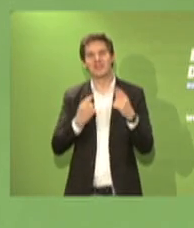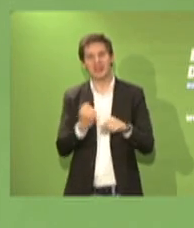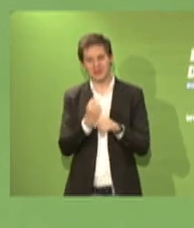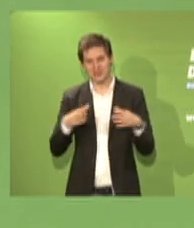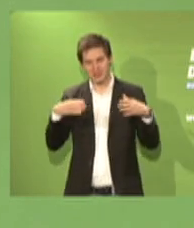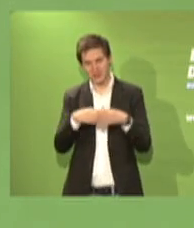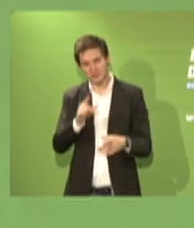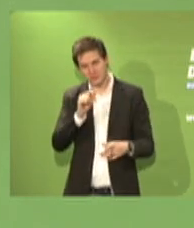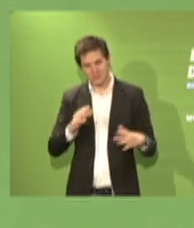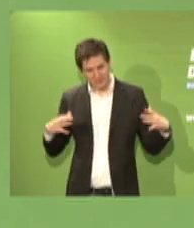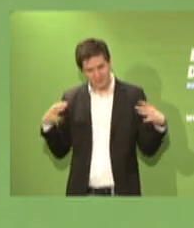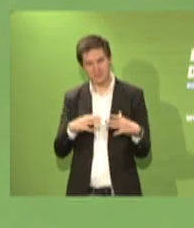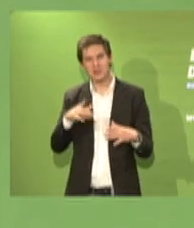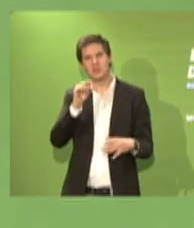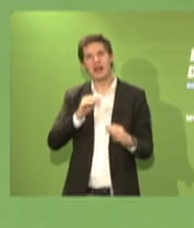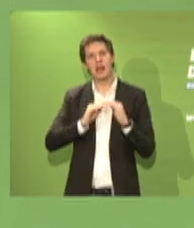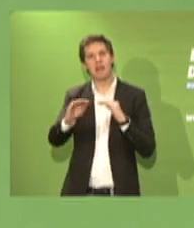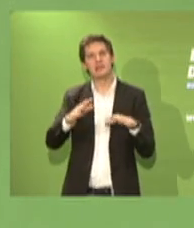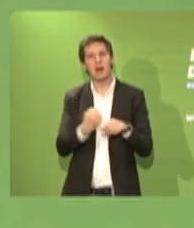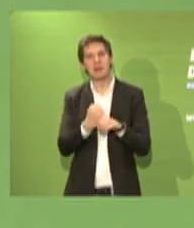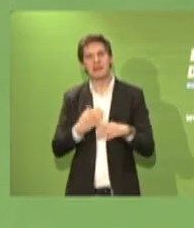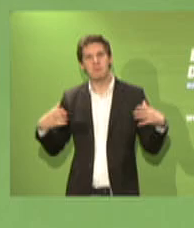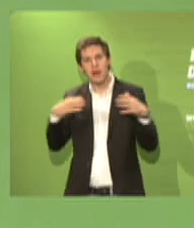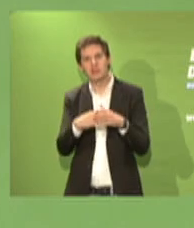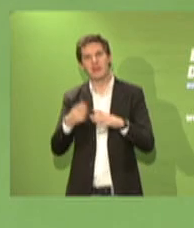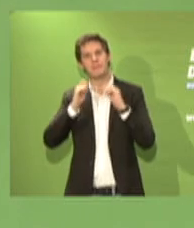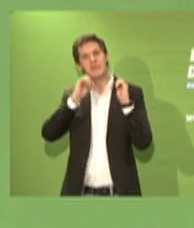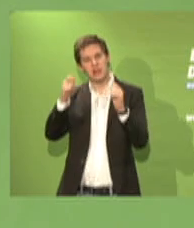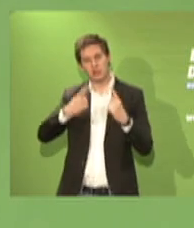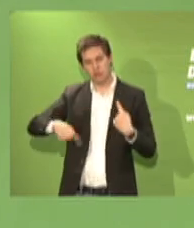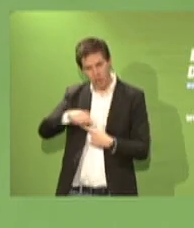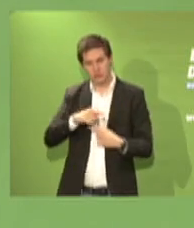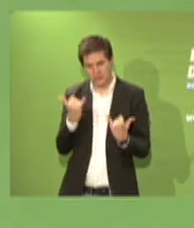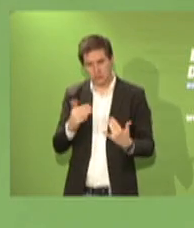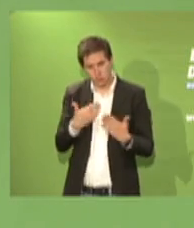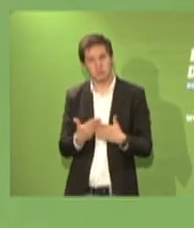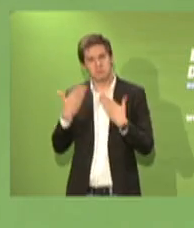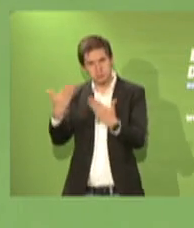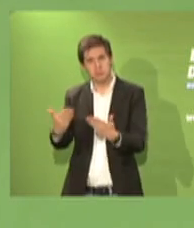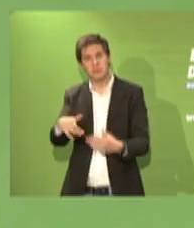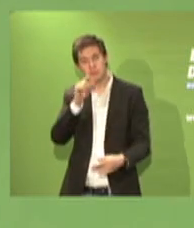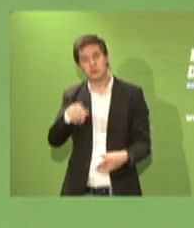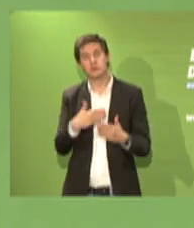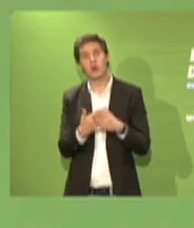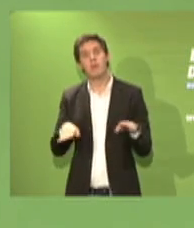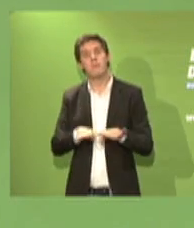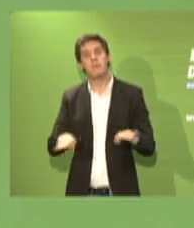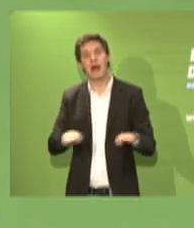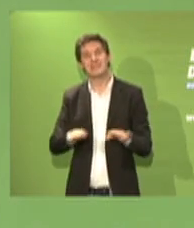gemeinsam von den beteiligten Landesarbeitsgemeinschaften und den Antragstellerinnen vorgelegt wird, damit eine